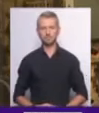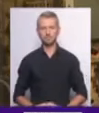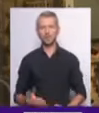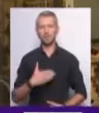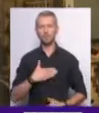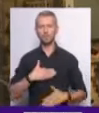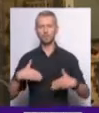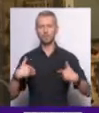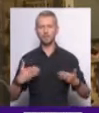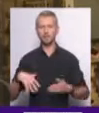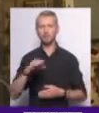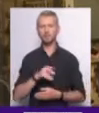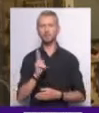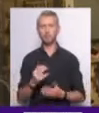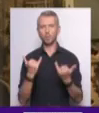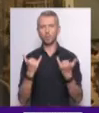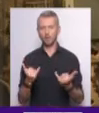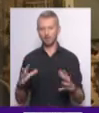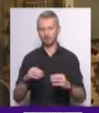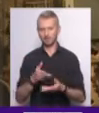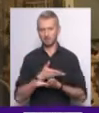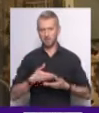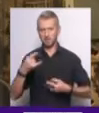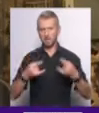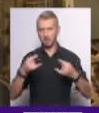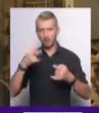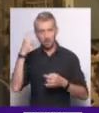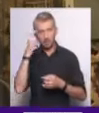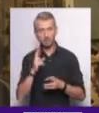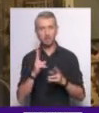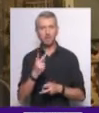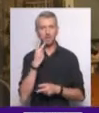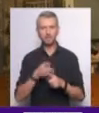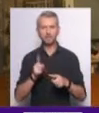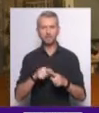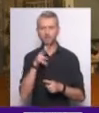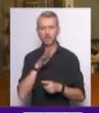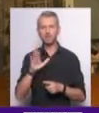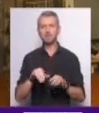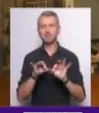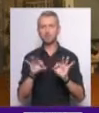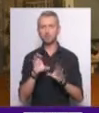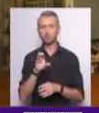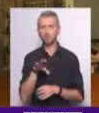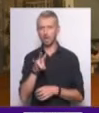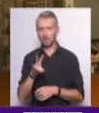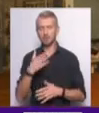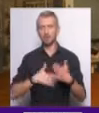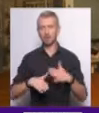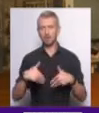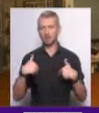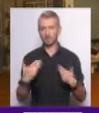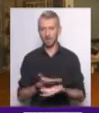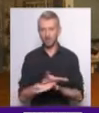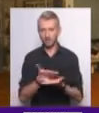Мої безмежні вітання всім, хто прямо зараз з нами на телеканалі «Київ». Як завжди, у цей час, після випуску СТН, ми раді вітати вас в прямому